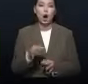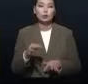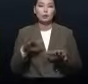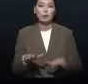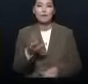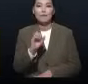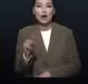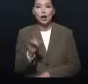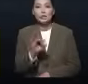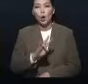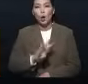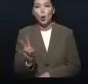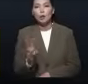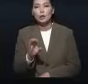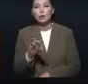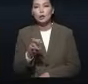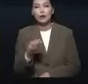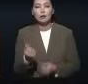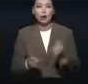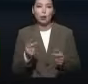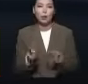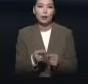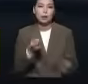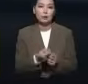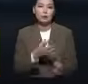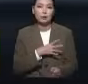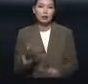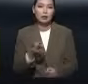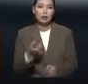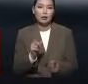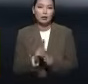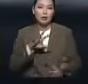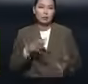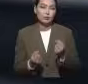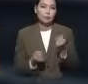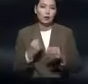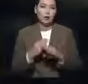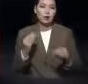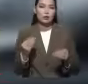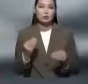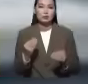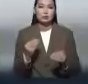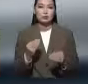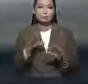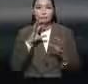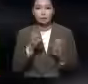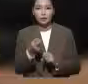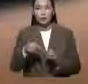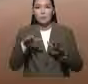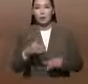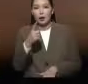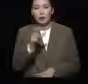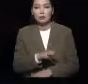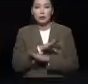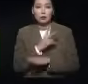ВАЗ және Хюндай Соната көліктері соқтығысқан. Екеуінің де сау тамтығы қалмады. Сол жерде бір адам қайтыс болды, екеуі